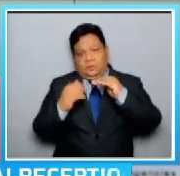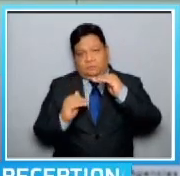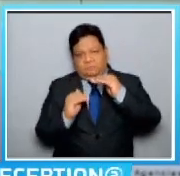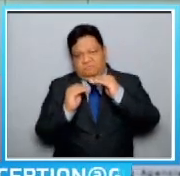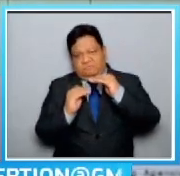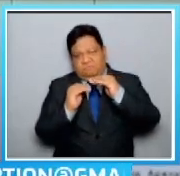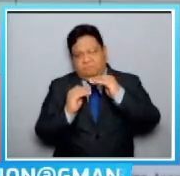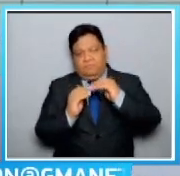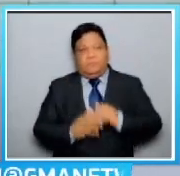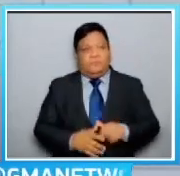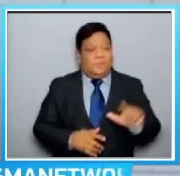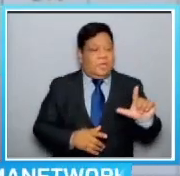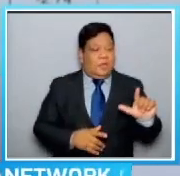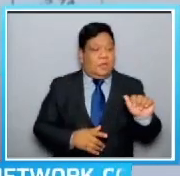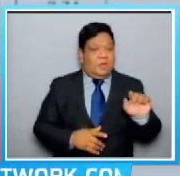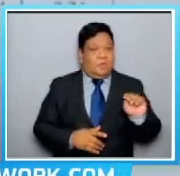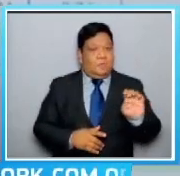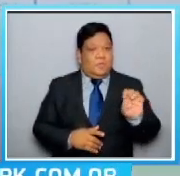nasa